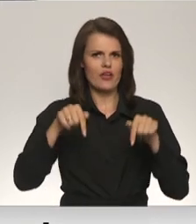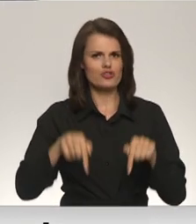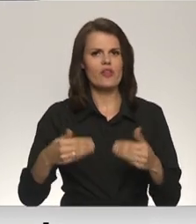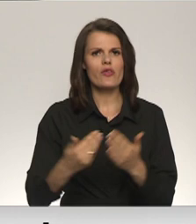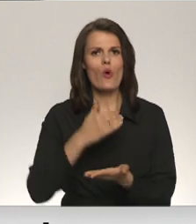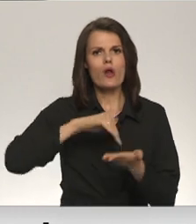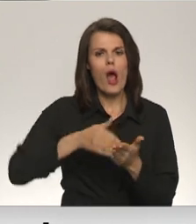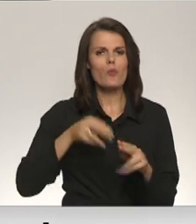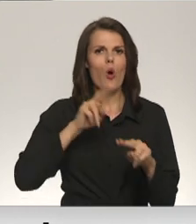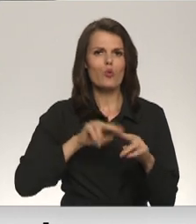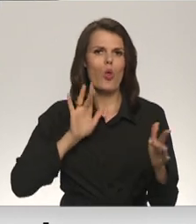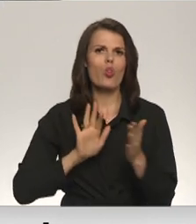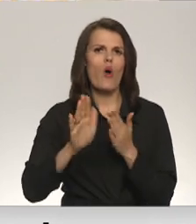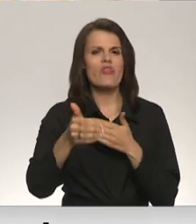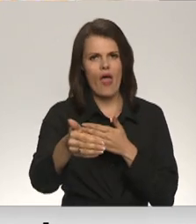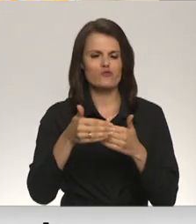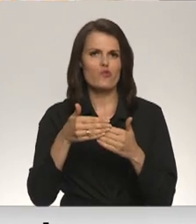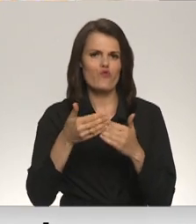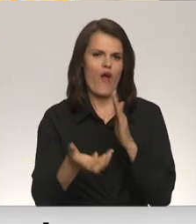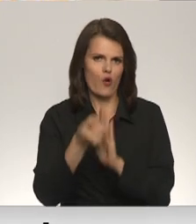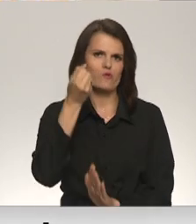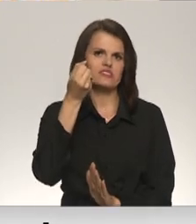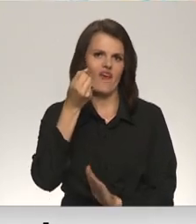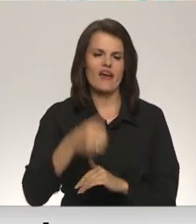un nonākt tuvāk uzvarai.